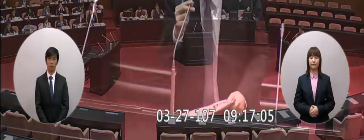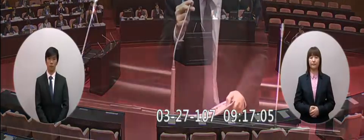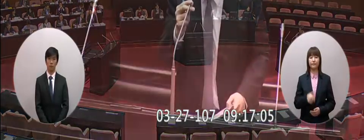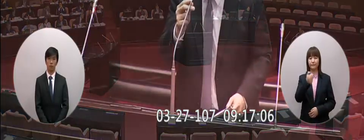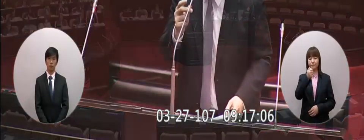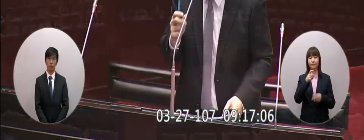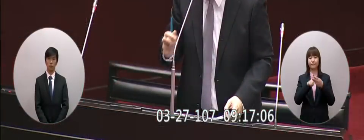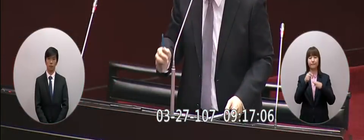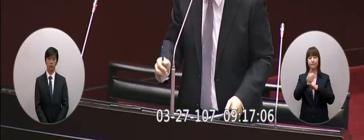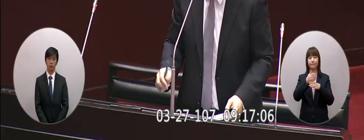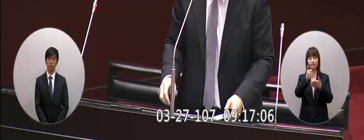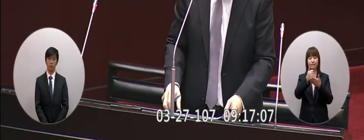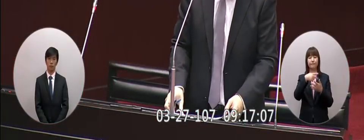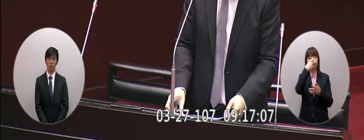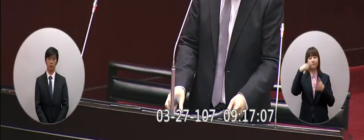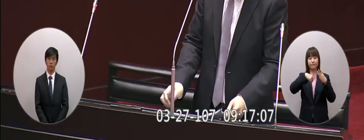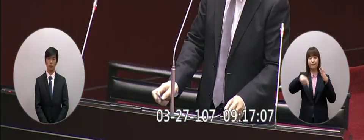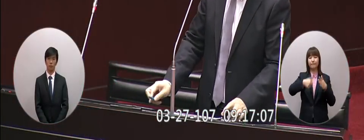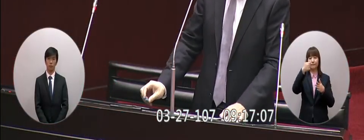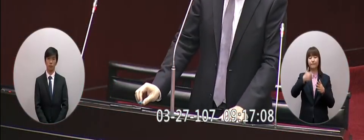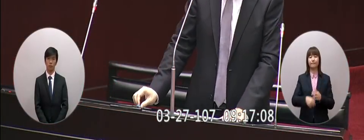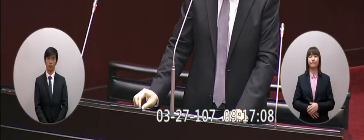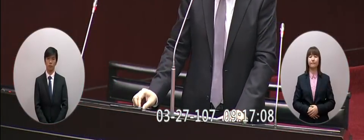好，谢谢主席，请赖院长。 请赖院长。